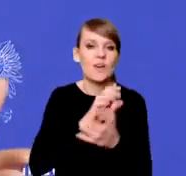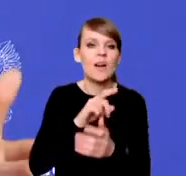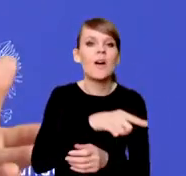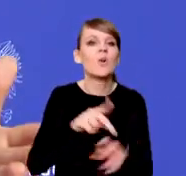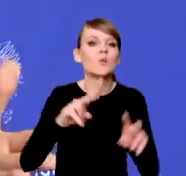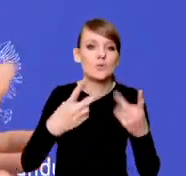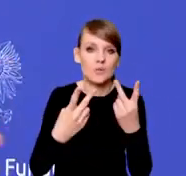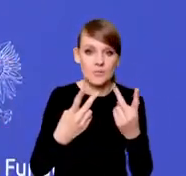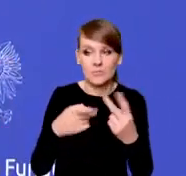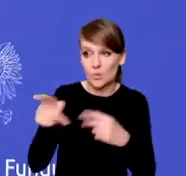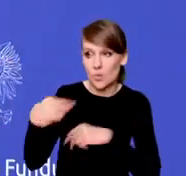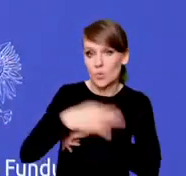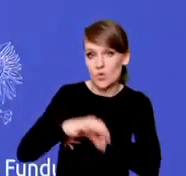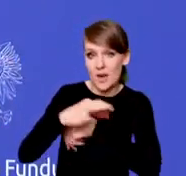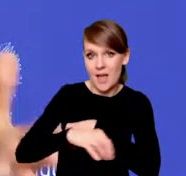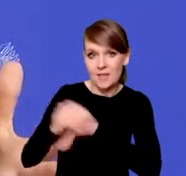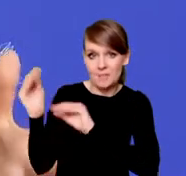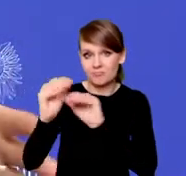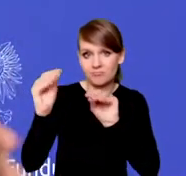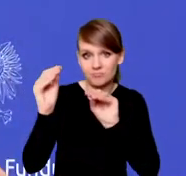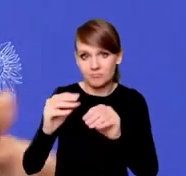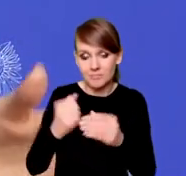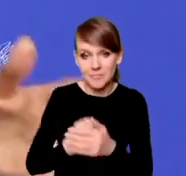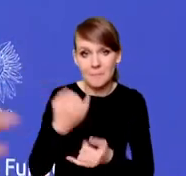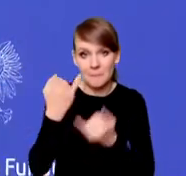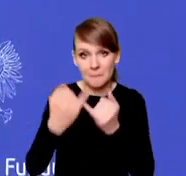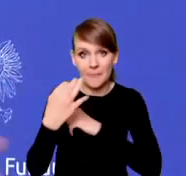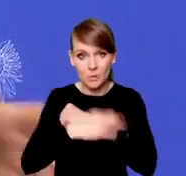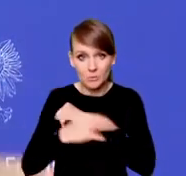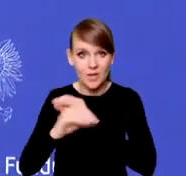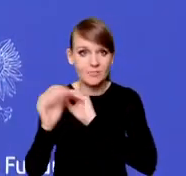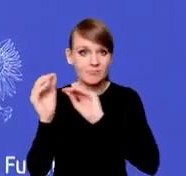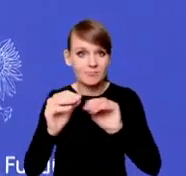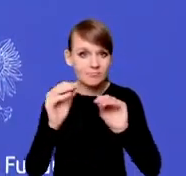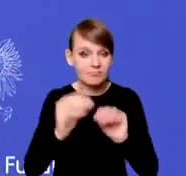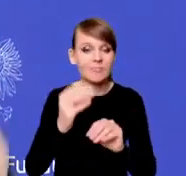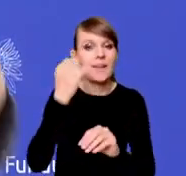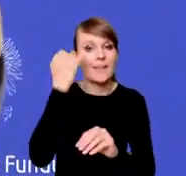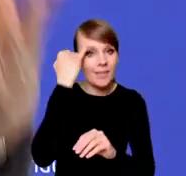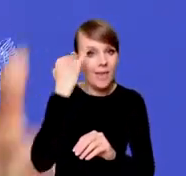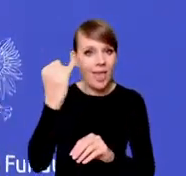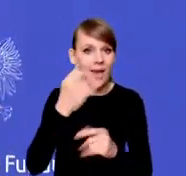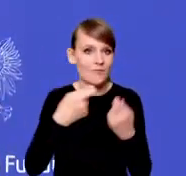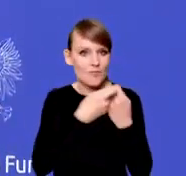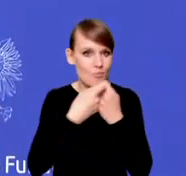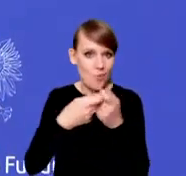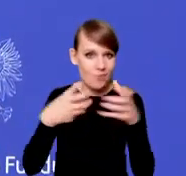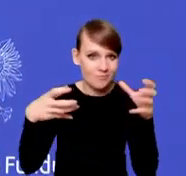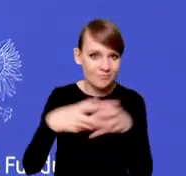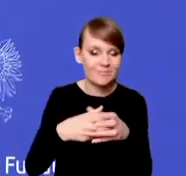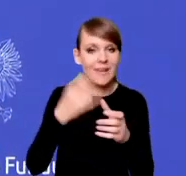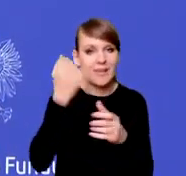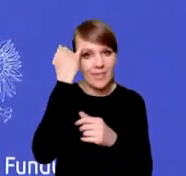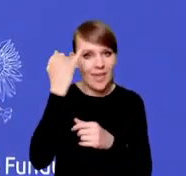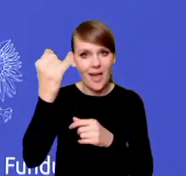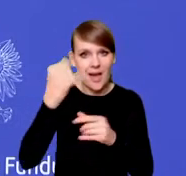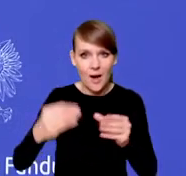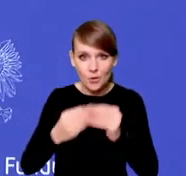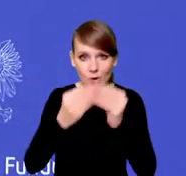oni dostają od państwa właśnie tę ideę wspólnotowości, ideę rozwoju, ideę